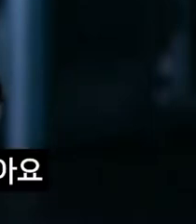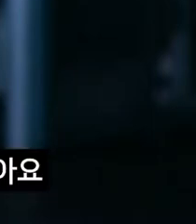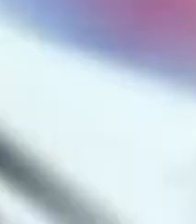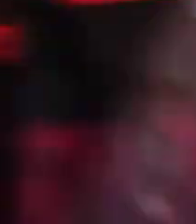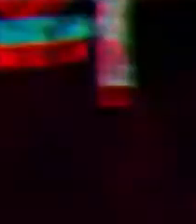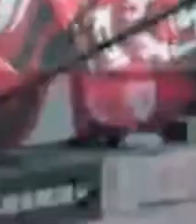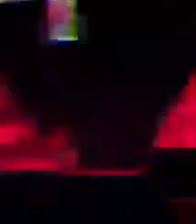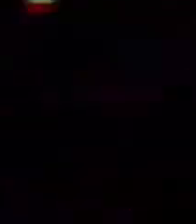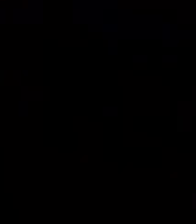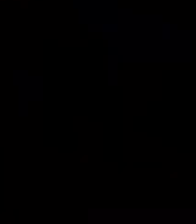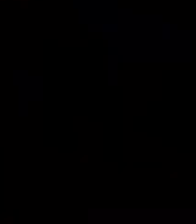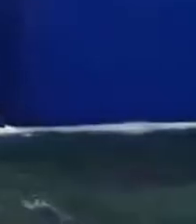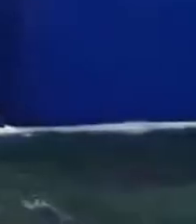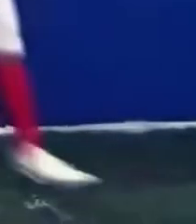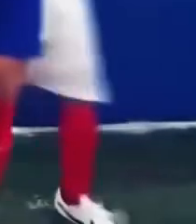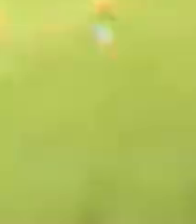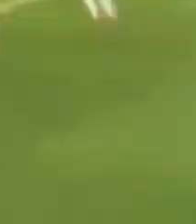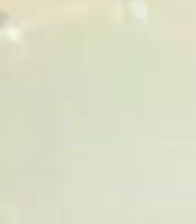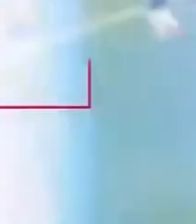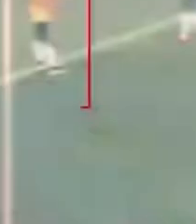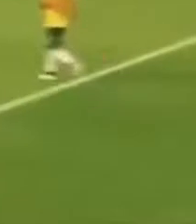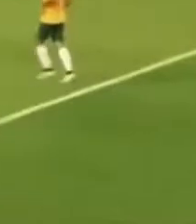기쁨이 될 것 같아요.